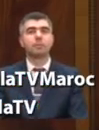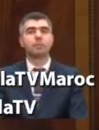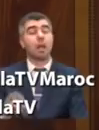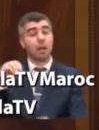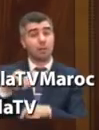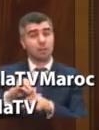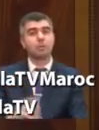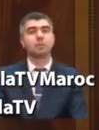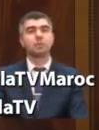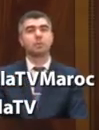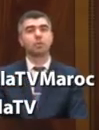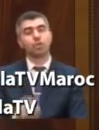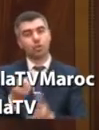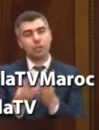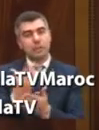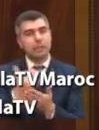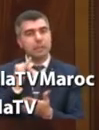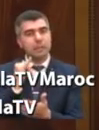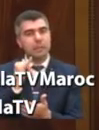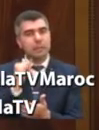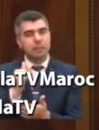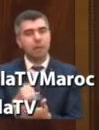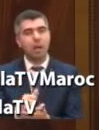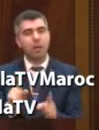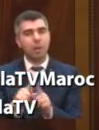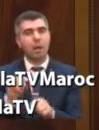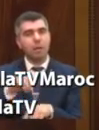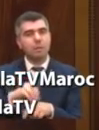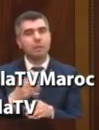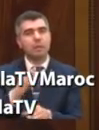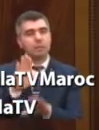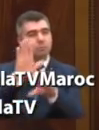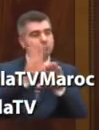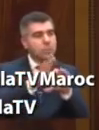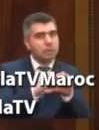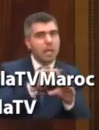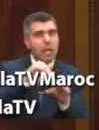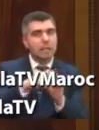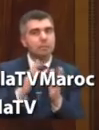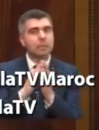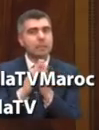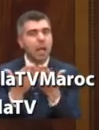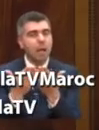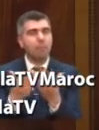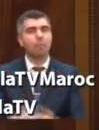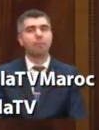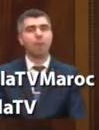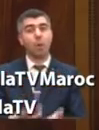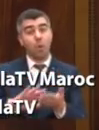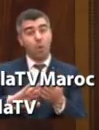مناسبة نجدد من خلالها دعوة حزب التقدم والاشتراكية وبإلحاح إلى دعم